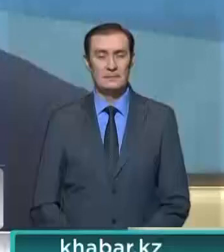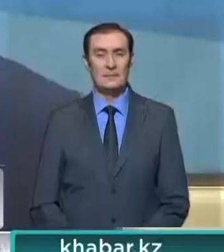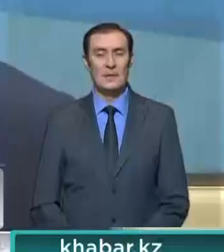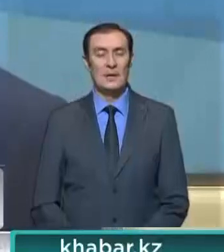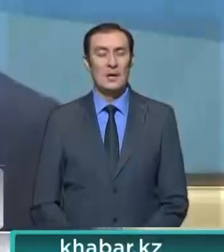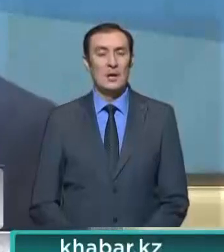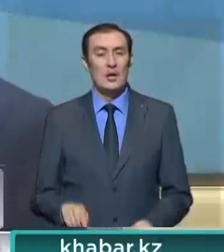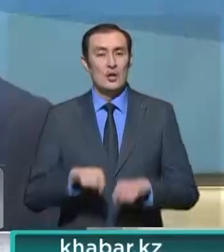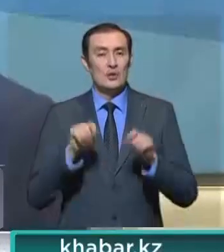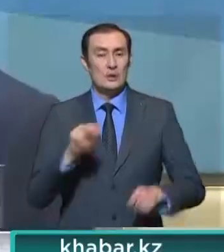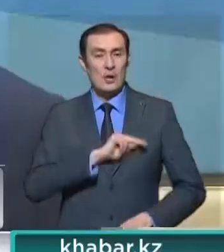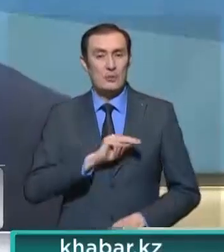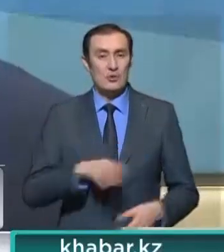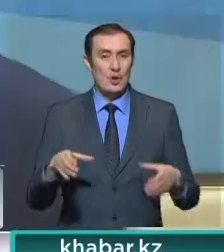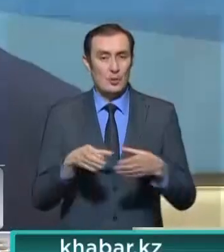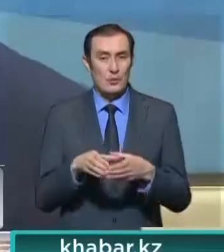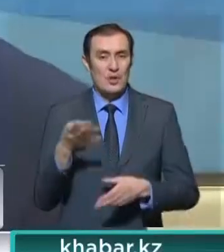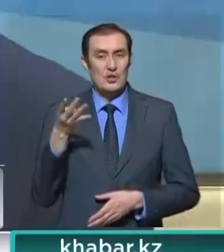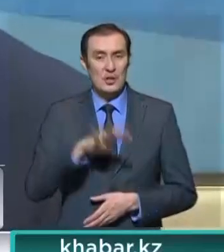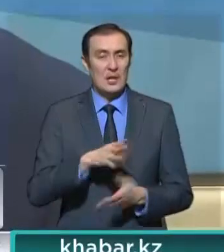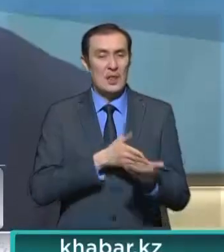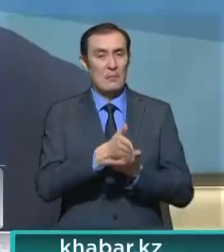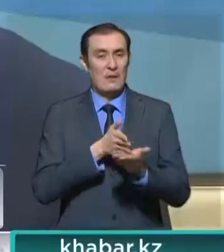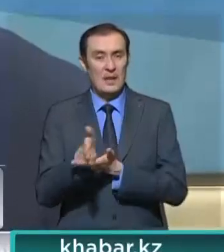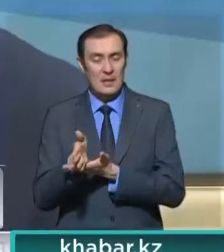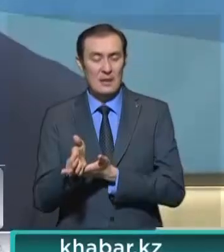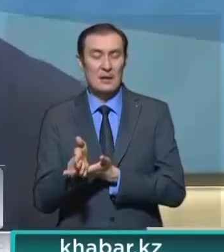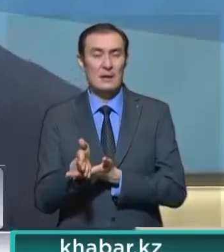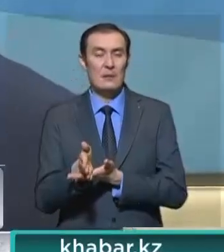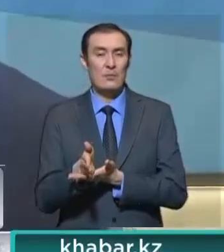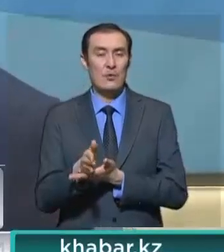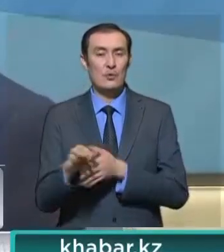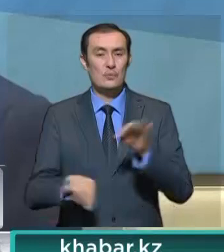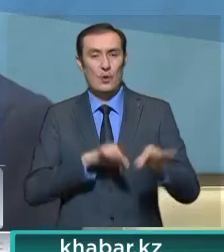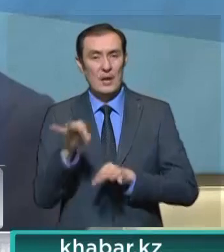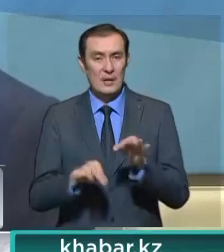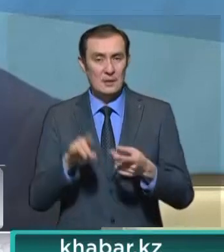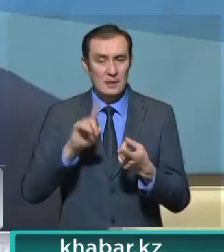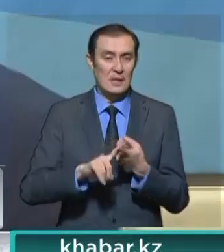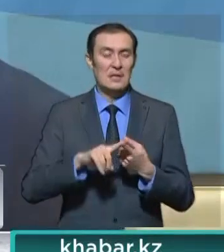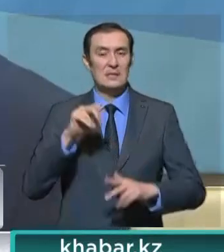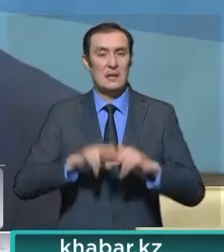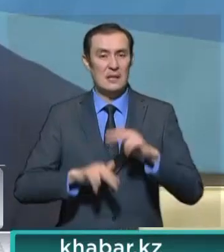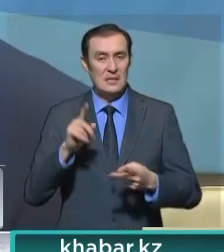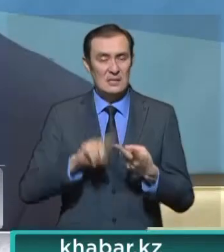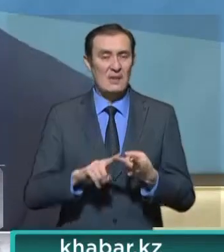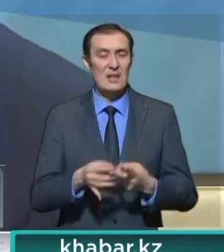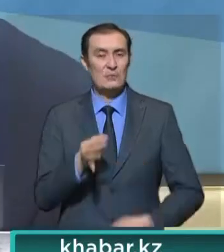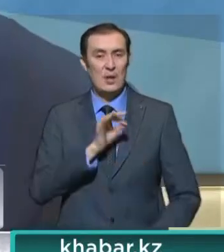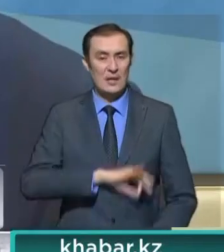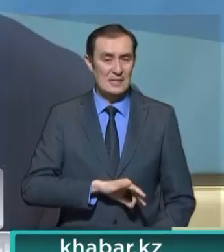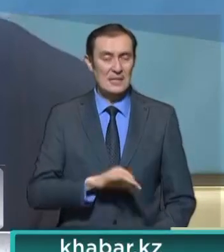Создали рабочую группу. У нас вот 4 направления. Это по проектированию, строительству, эксплуатации